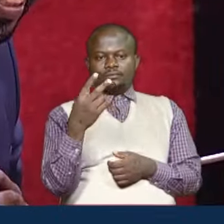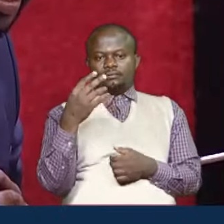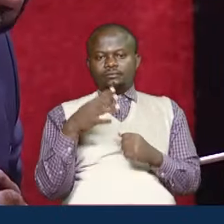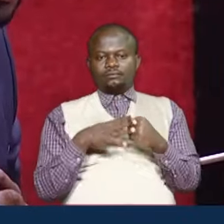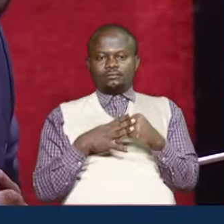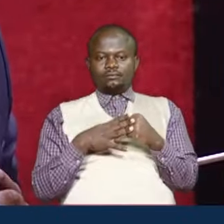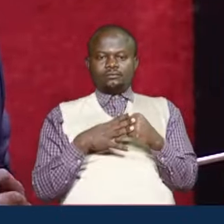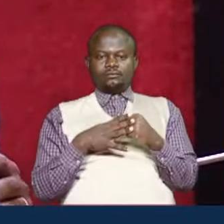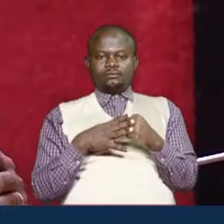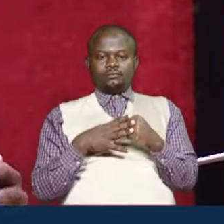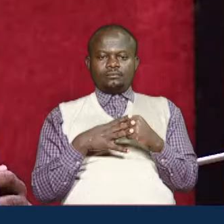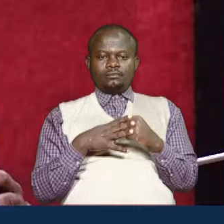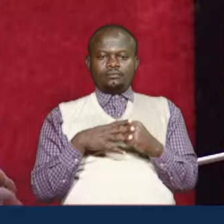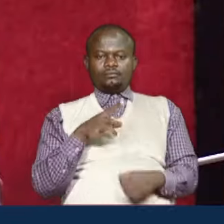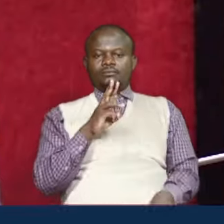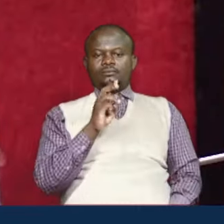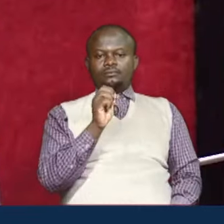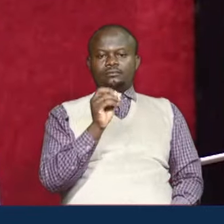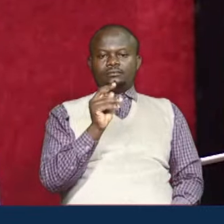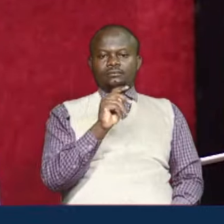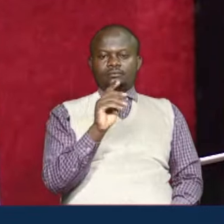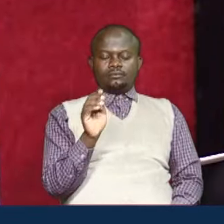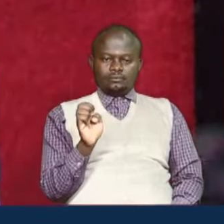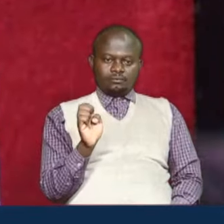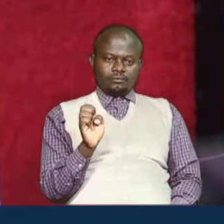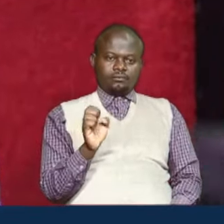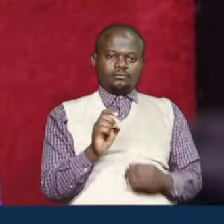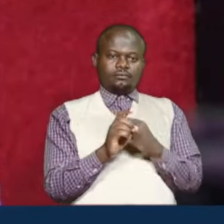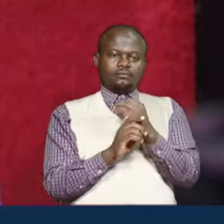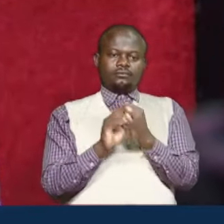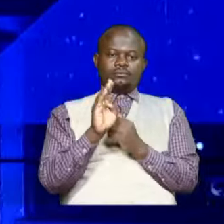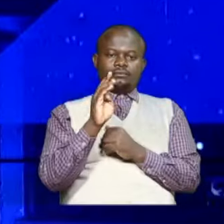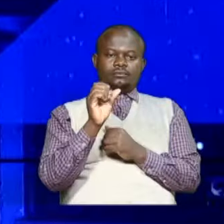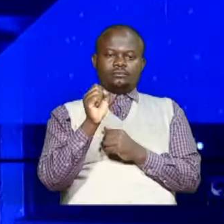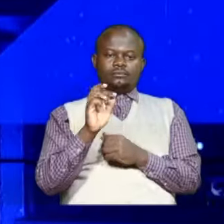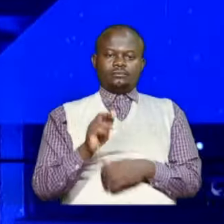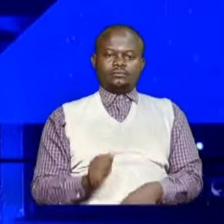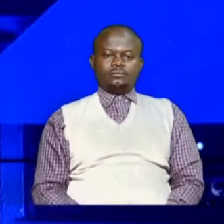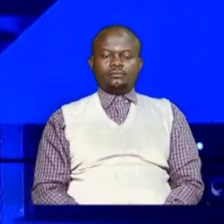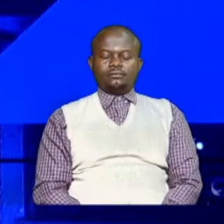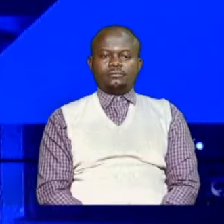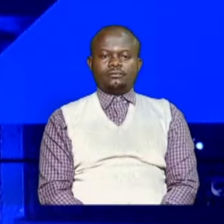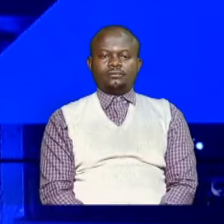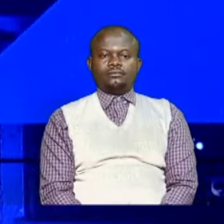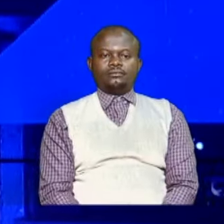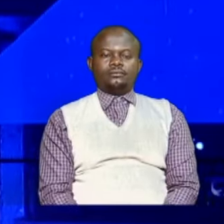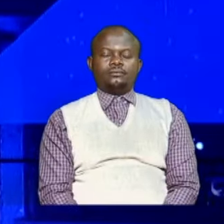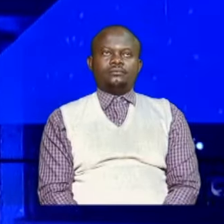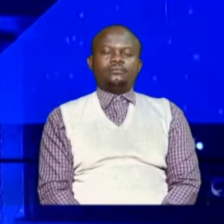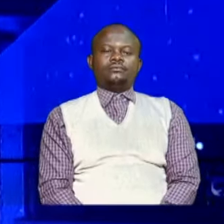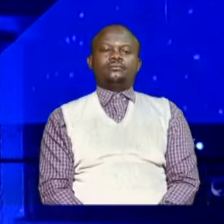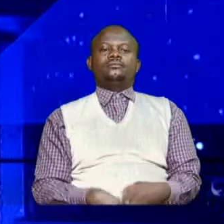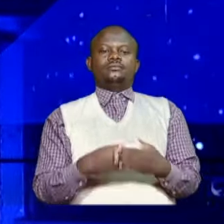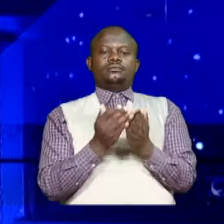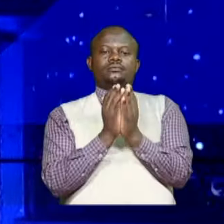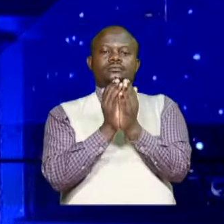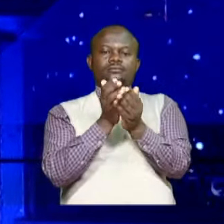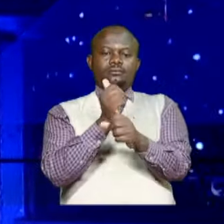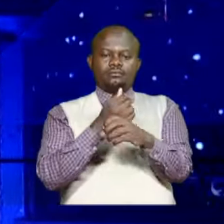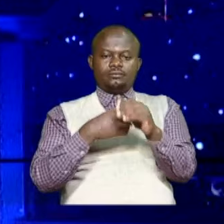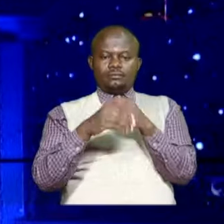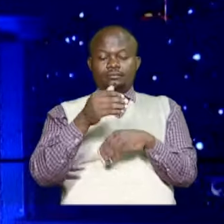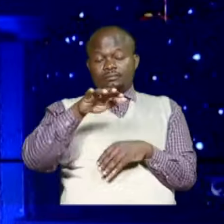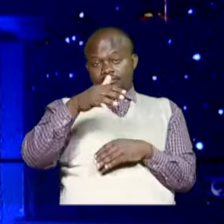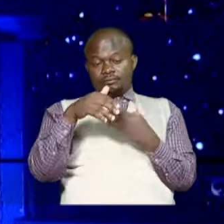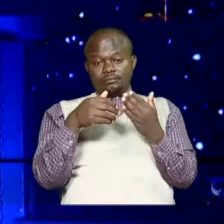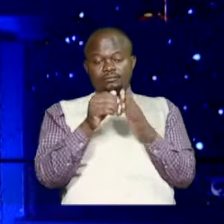2024-2029. Uwitonze Providence Shadia mu karere ka Bugesera. Rusizi hari abakora ubucuruzi buciriritse mu karere ka